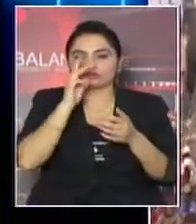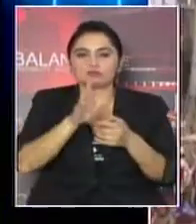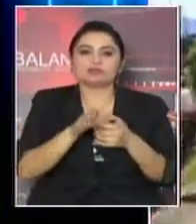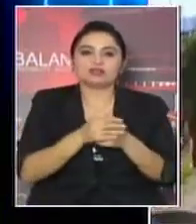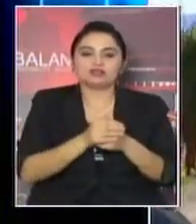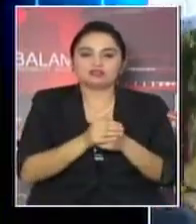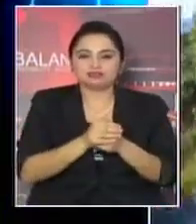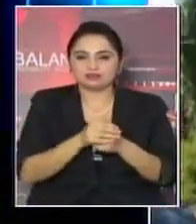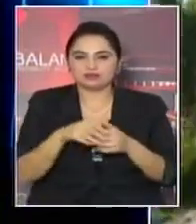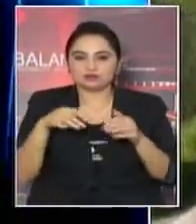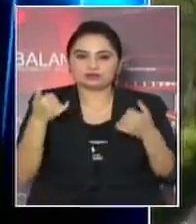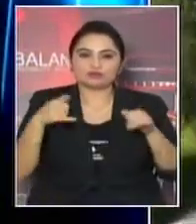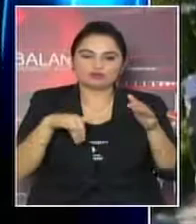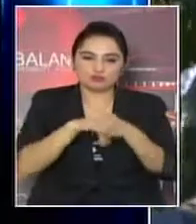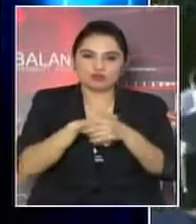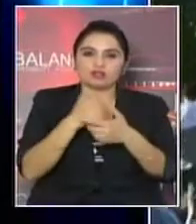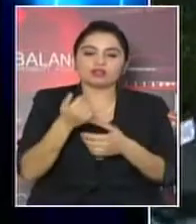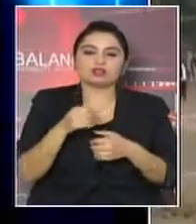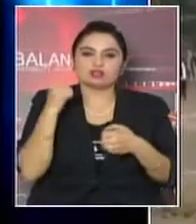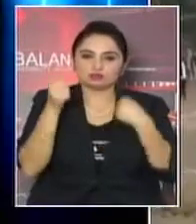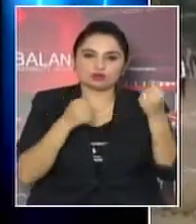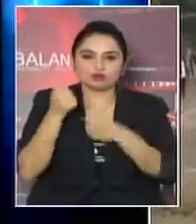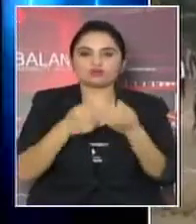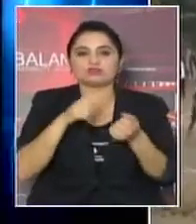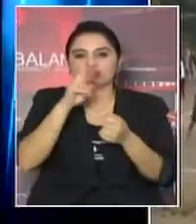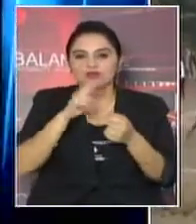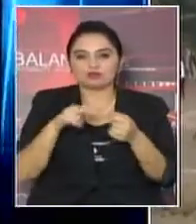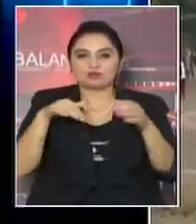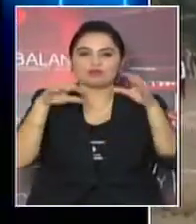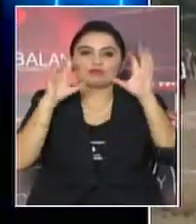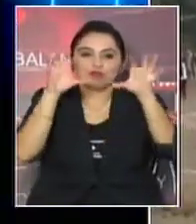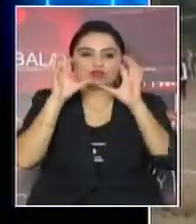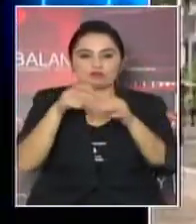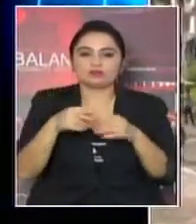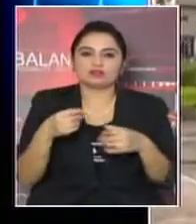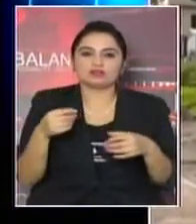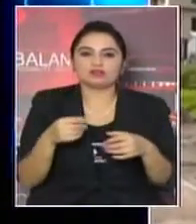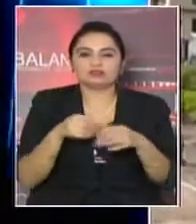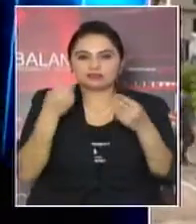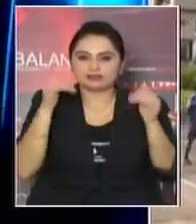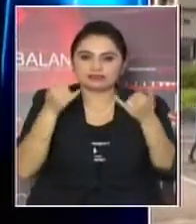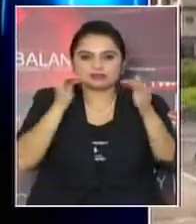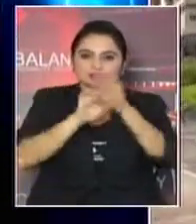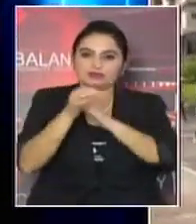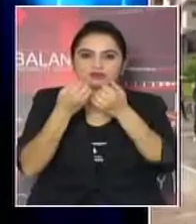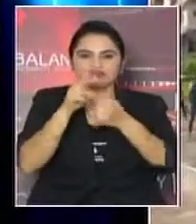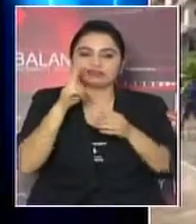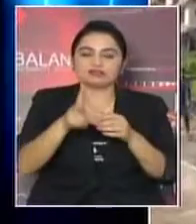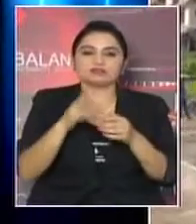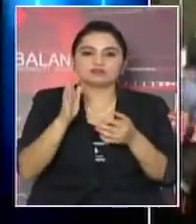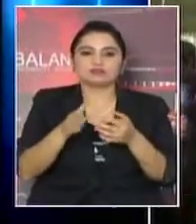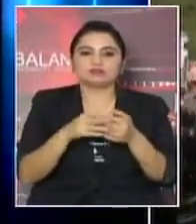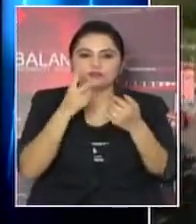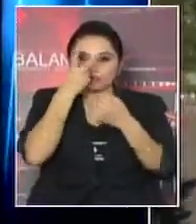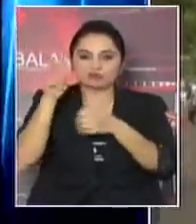फुटबल प्रतियोगिता, 6 सडक दौड प्रतियोगिता र भलिबल प्रतियोगिता समावेश थिए। यस्ता महोत्सवले पर्यटन विकासमा टेवा